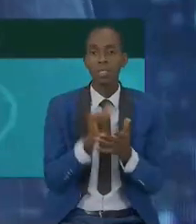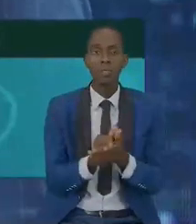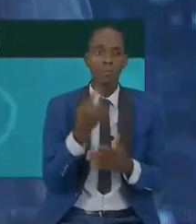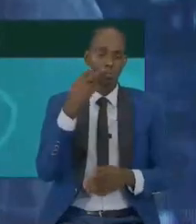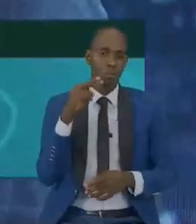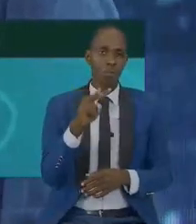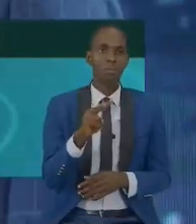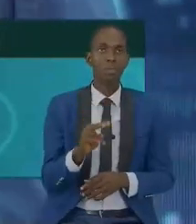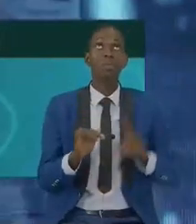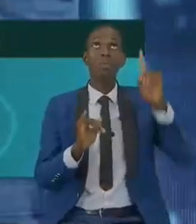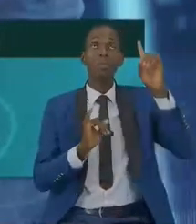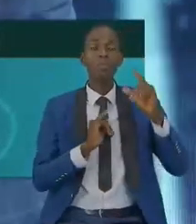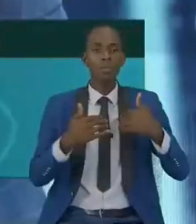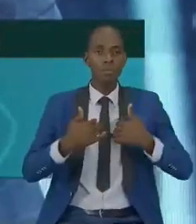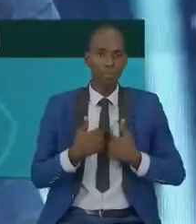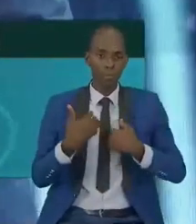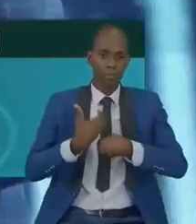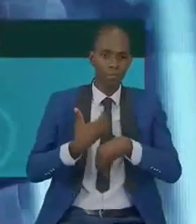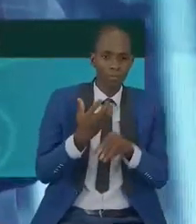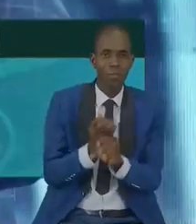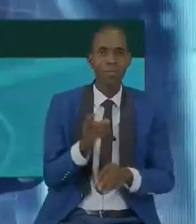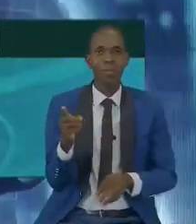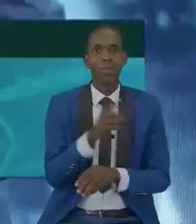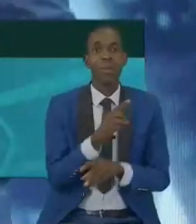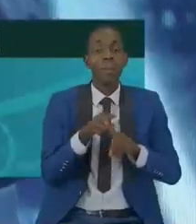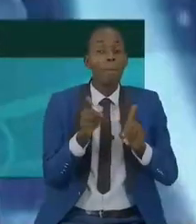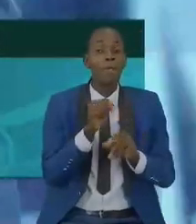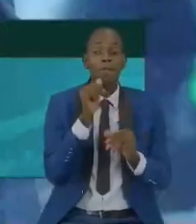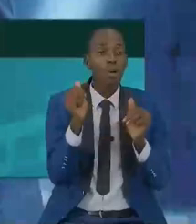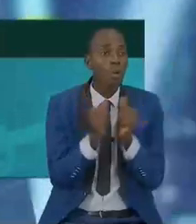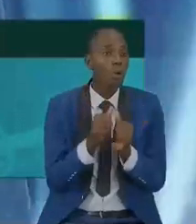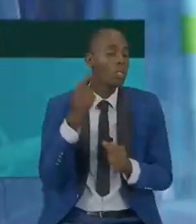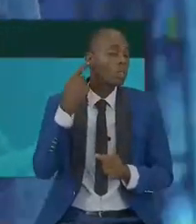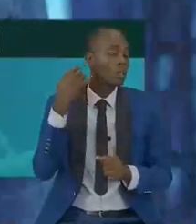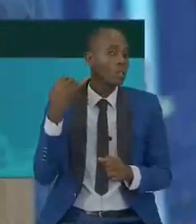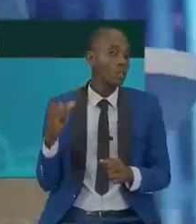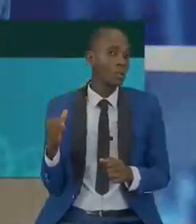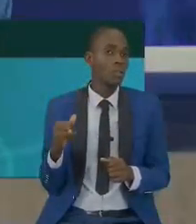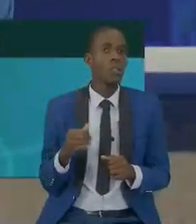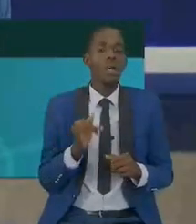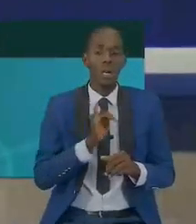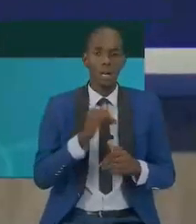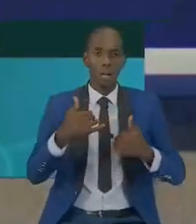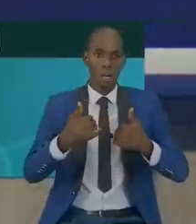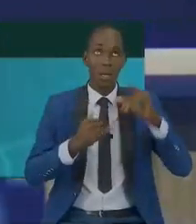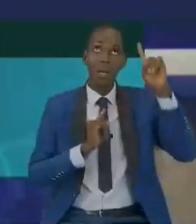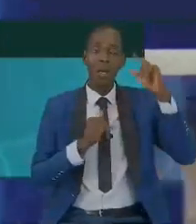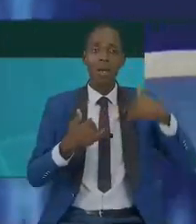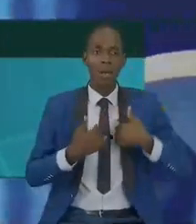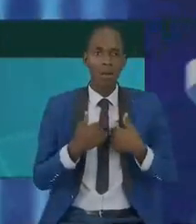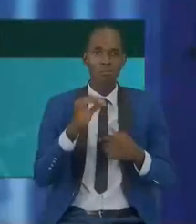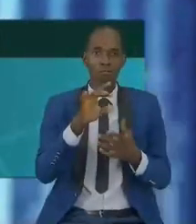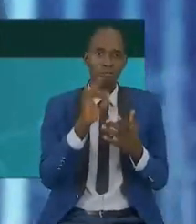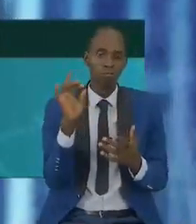Ésaïe 48, verset 10. Je t'ai mis au creuset, mais non pour retirer de